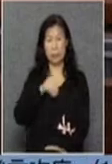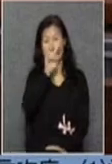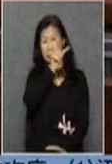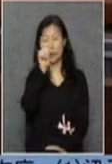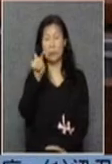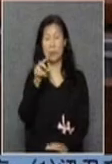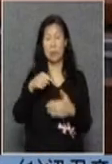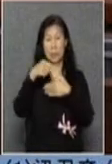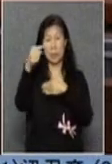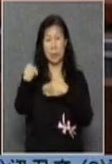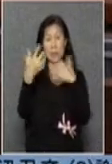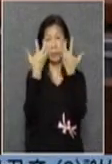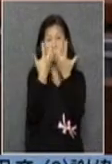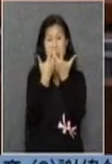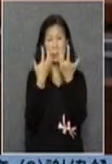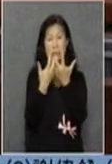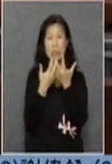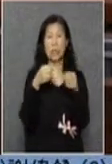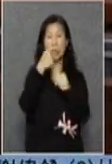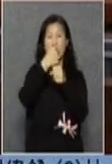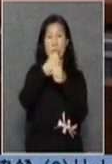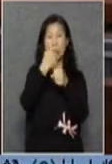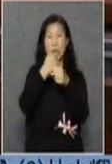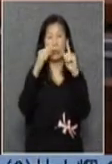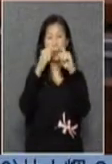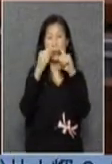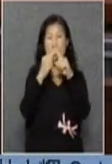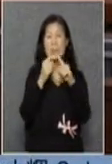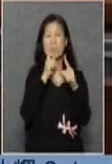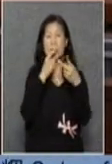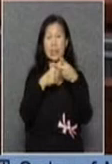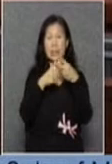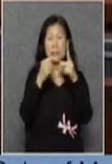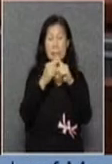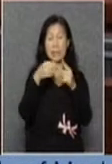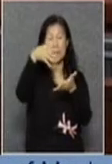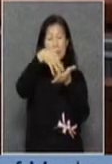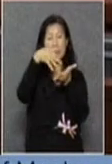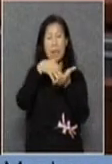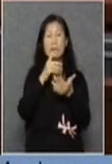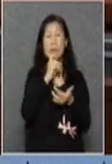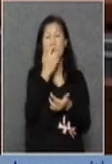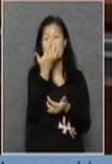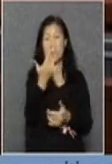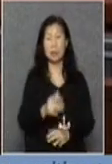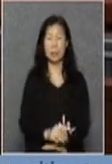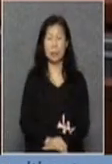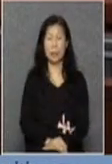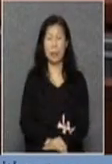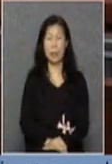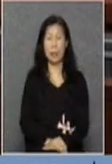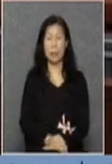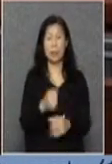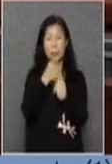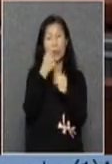其他啲數字，我哋嘅勞動人口所參與嘅項目或者行